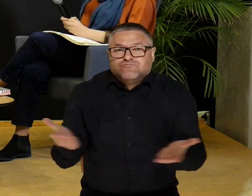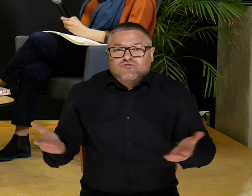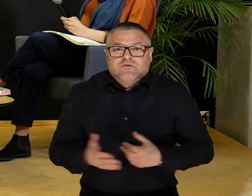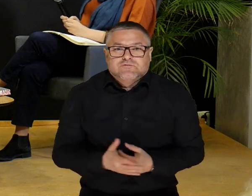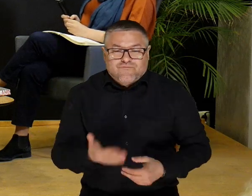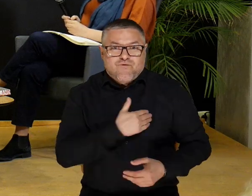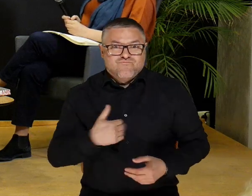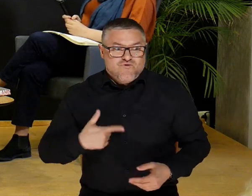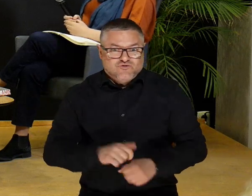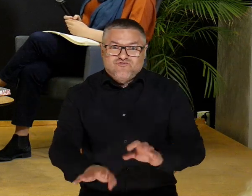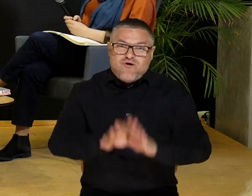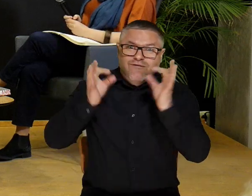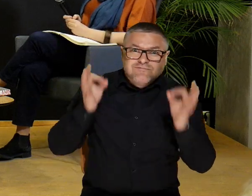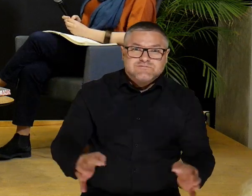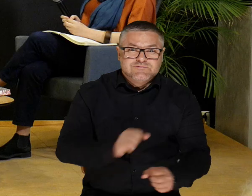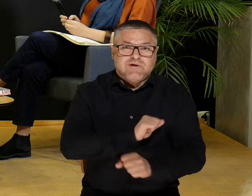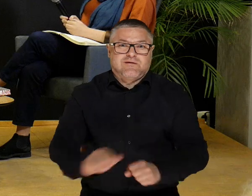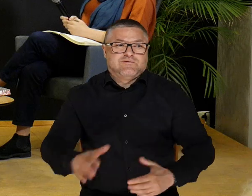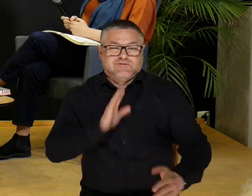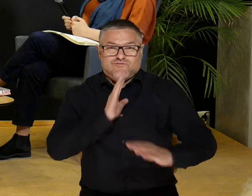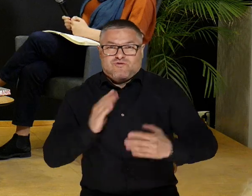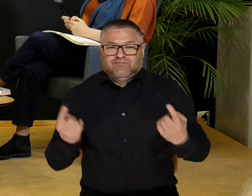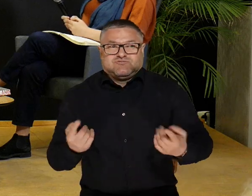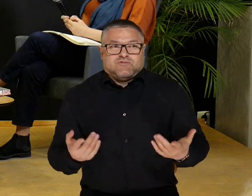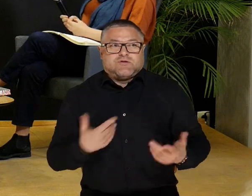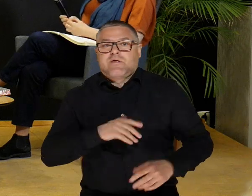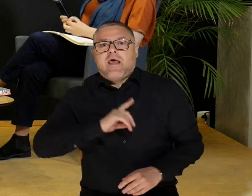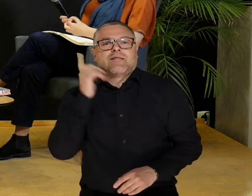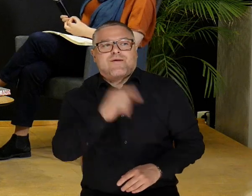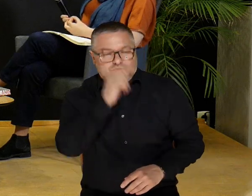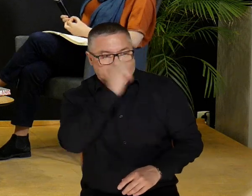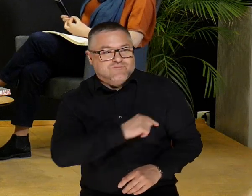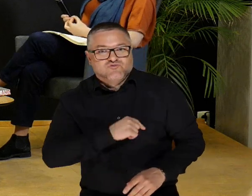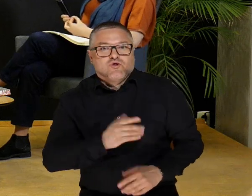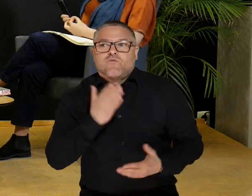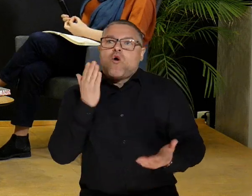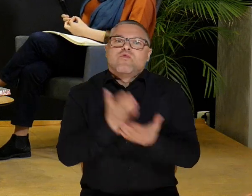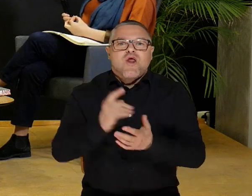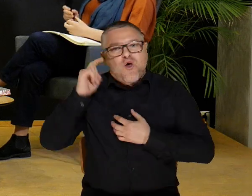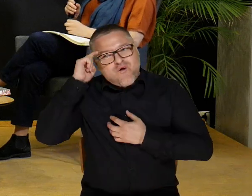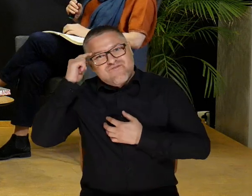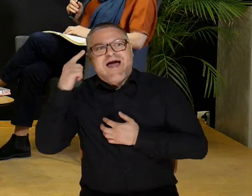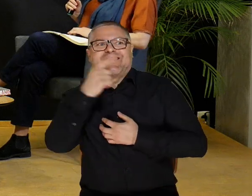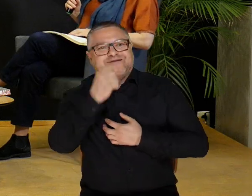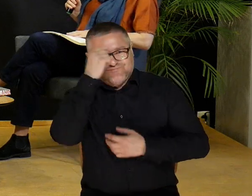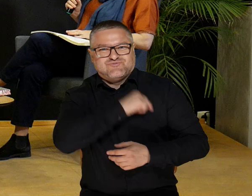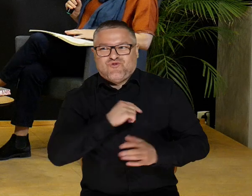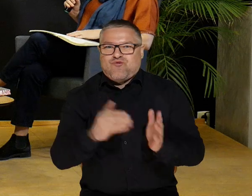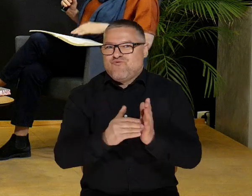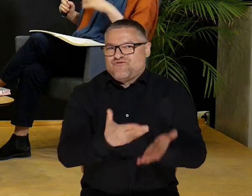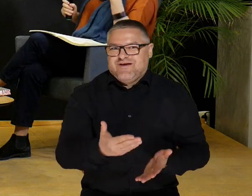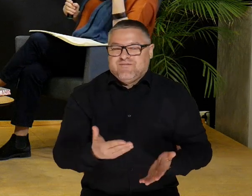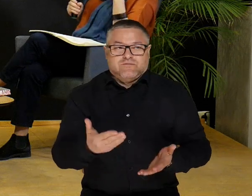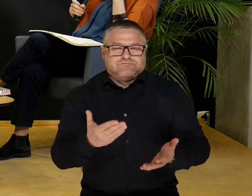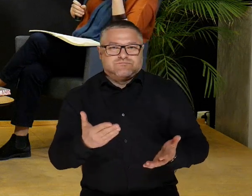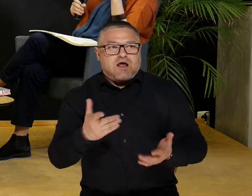w Polsce przecież do dzisiaj, że nie pójdę do psychologa, bo tylko wariaci chodzą do psychologów, prawda? No tak jest, to